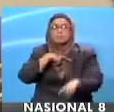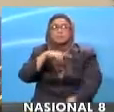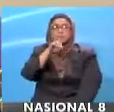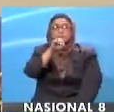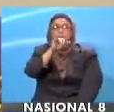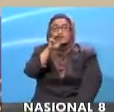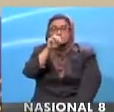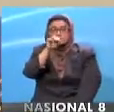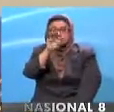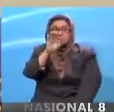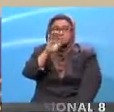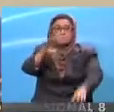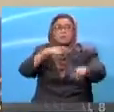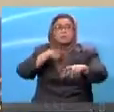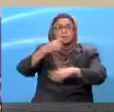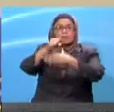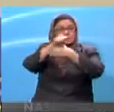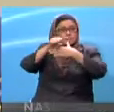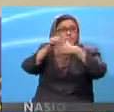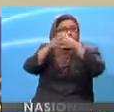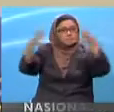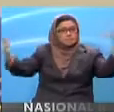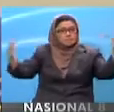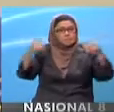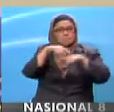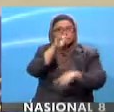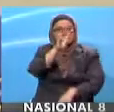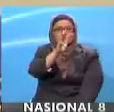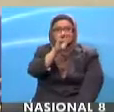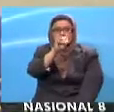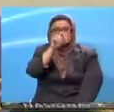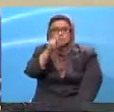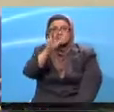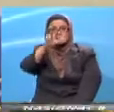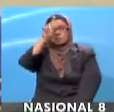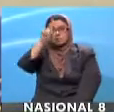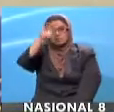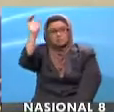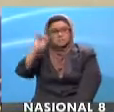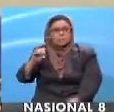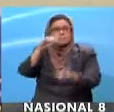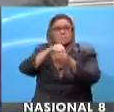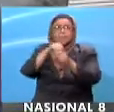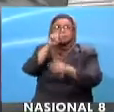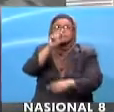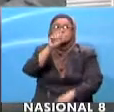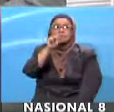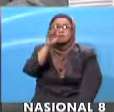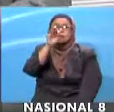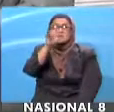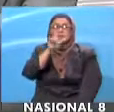MB memiliki pegangan majority sebanyak 60% 31 protozoa dalam Takaful Malaysia yang merupakan anak